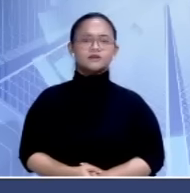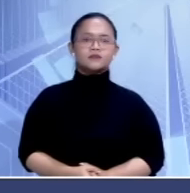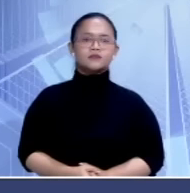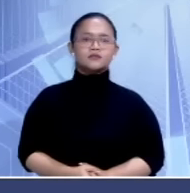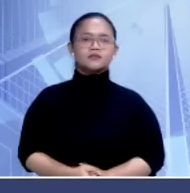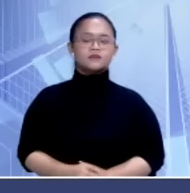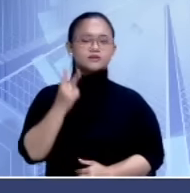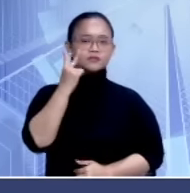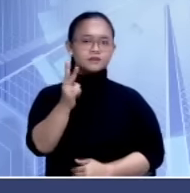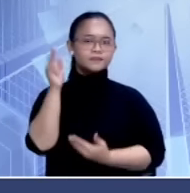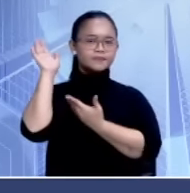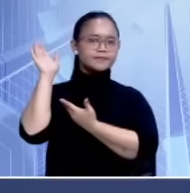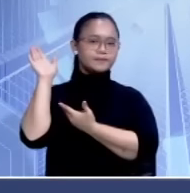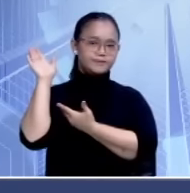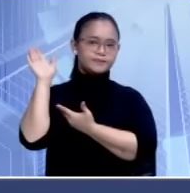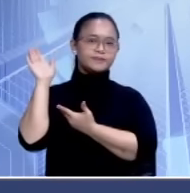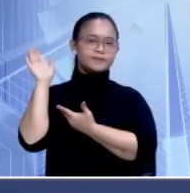hancur.